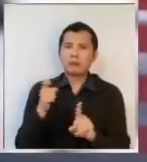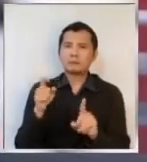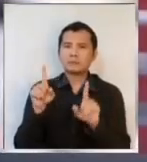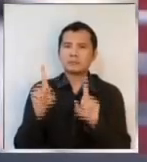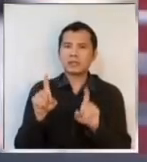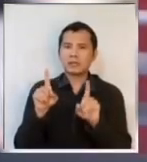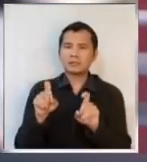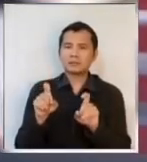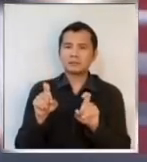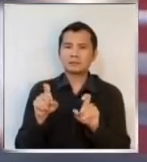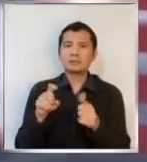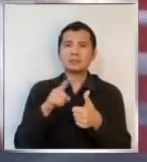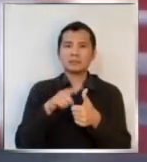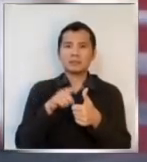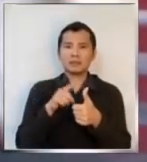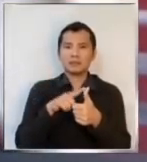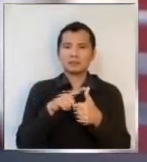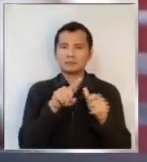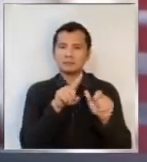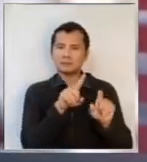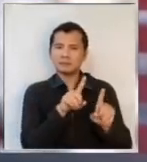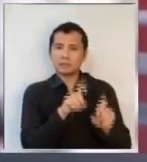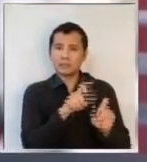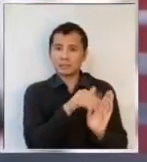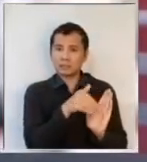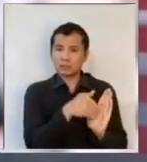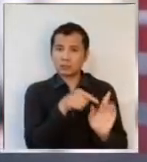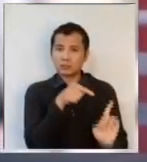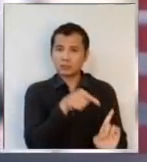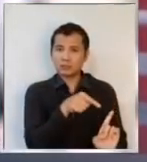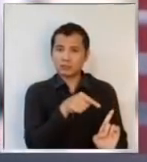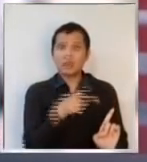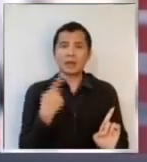nakatakda na nila itong bigyan ng show cause order.